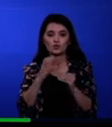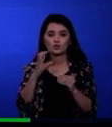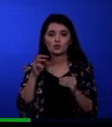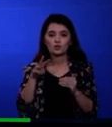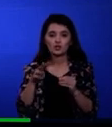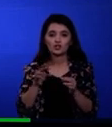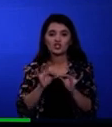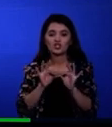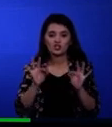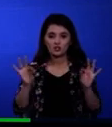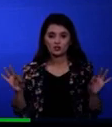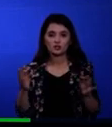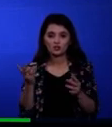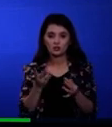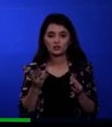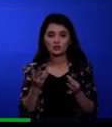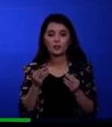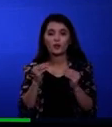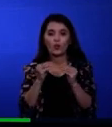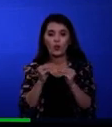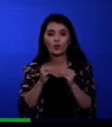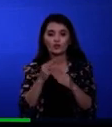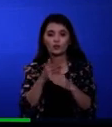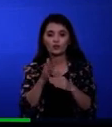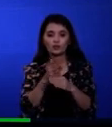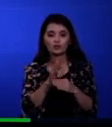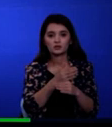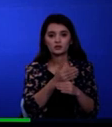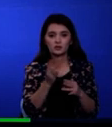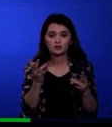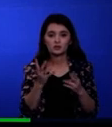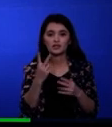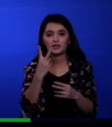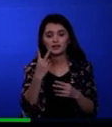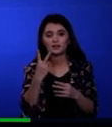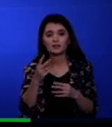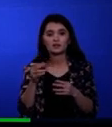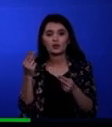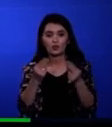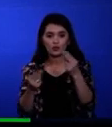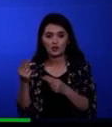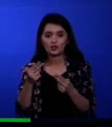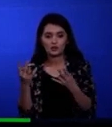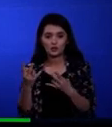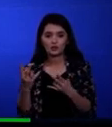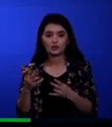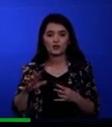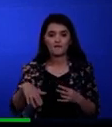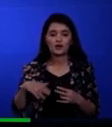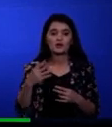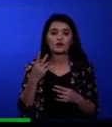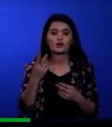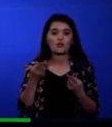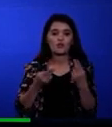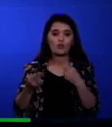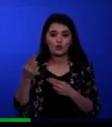chizing va uni 10 ta qismga bo'ling. 2 ta qismini bo'yang va bo'yalgan qismini avval